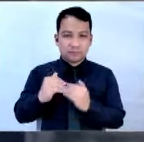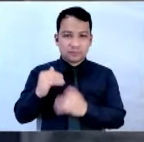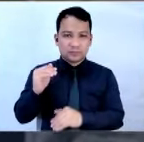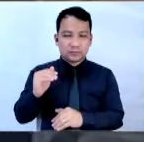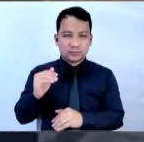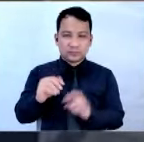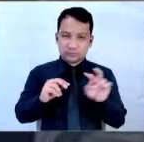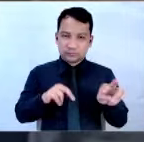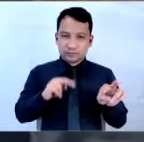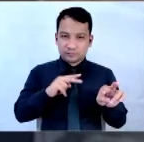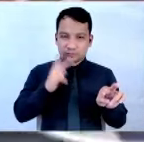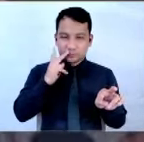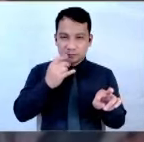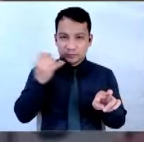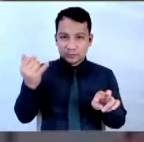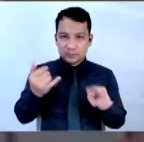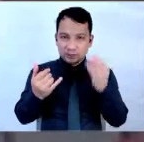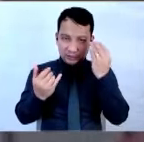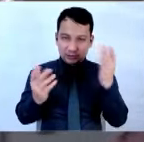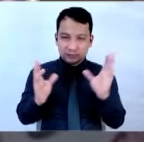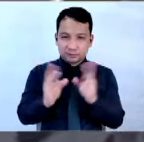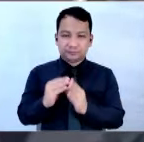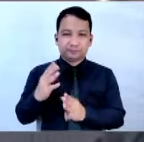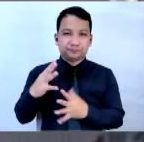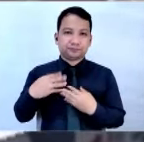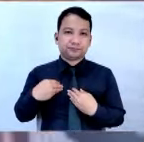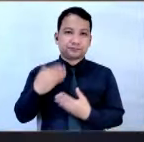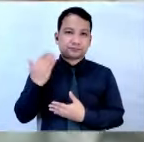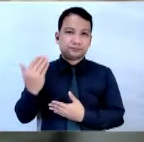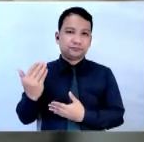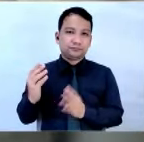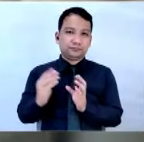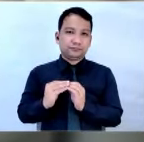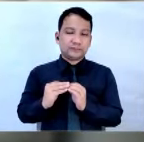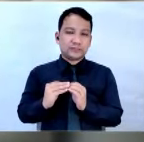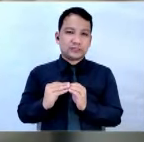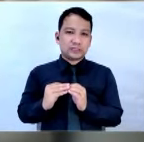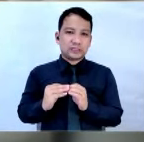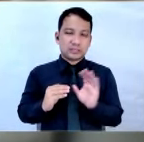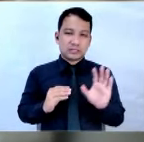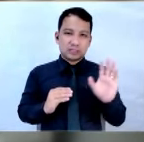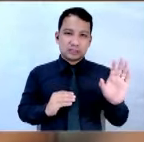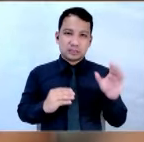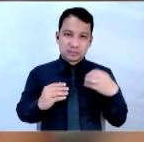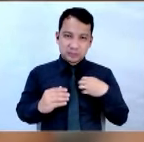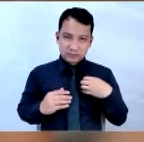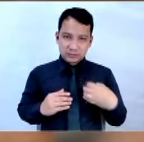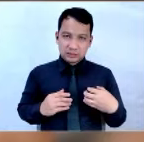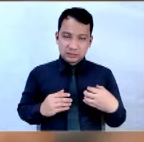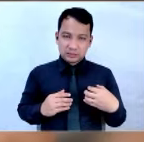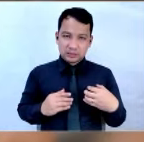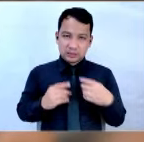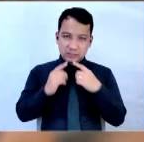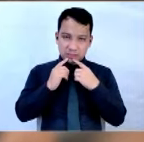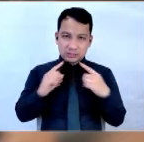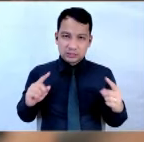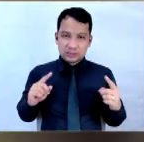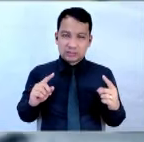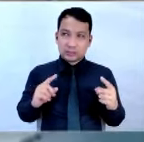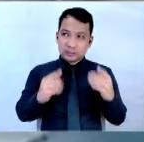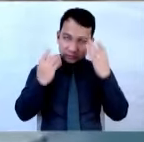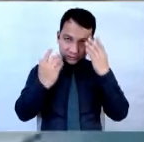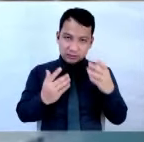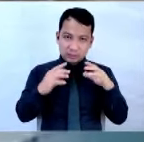pang CCTV footage na nagpanggap na customer ang mga kawatan. Ayon sa mga pulis, nagdeklara ng holdup ang mga suspect